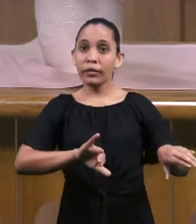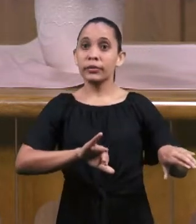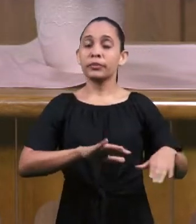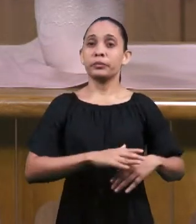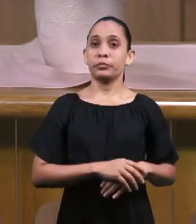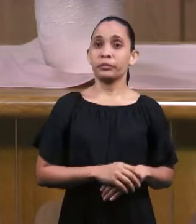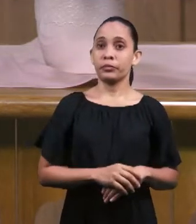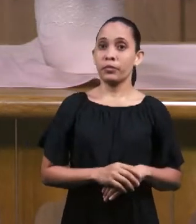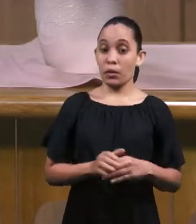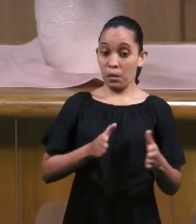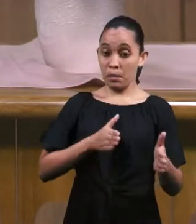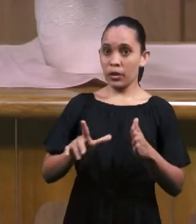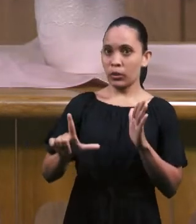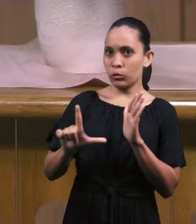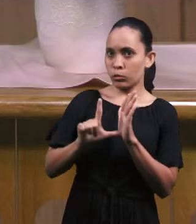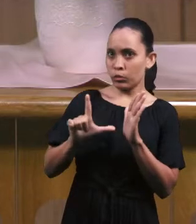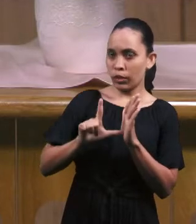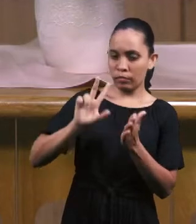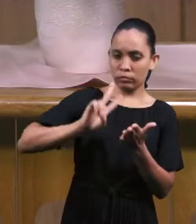les féodalismes européens.